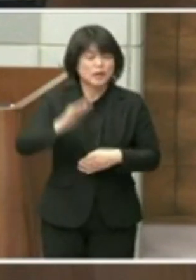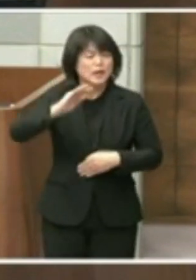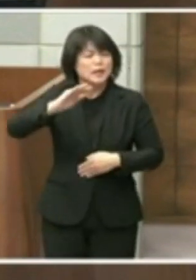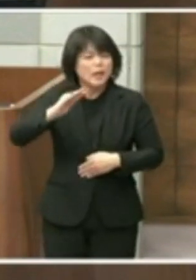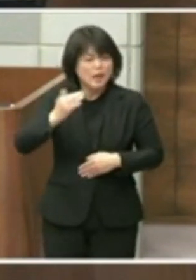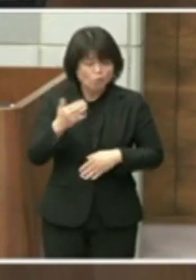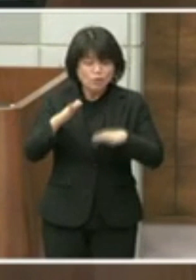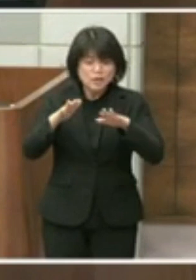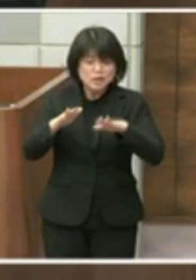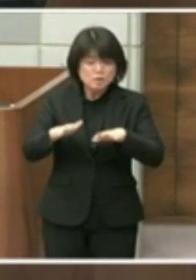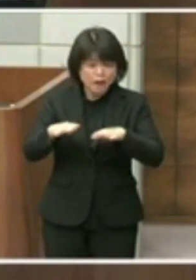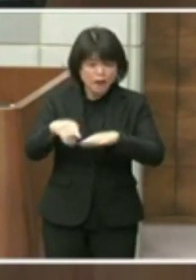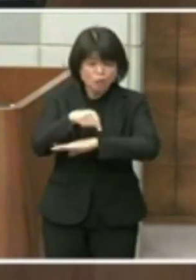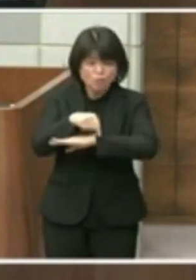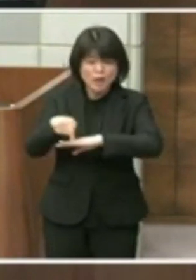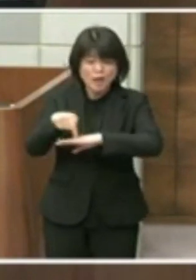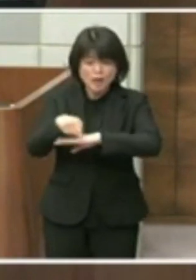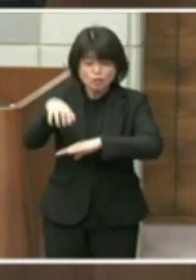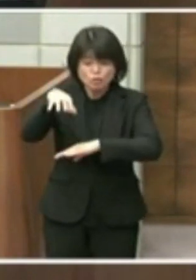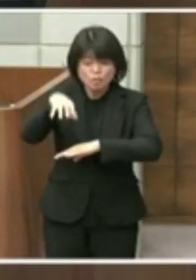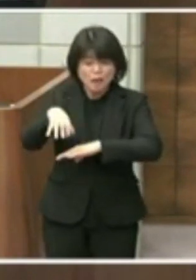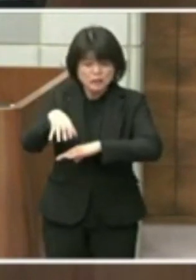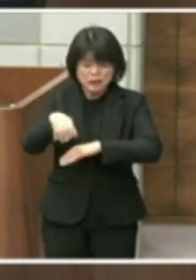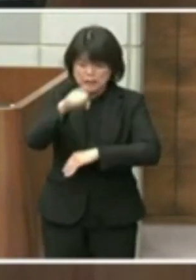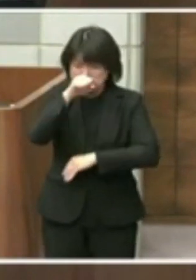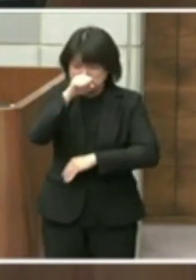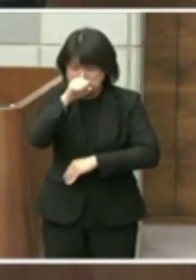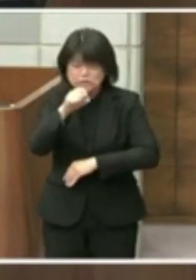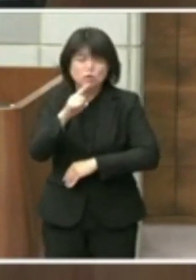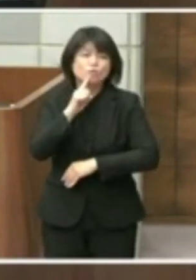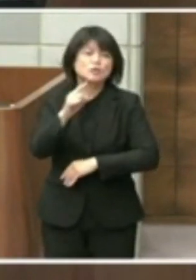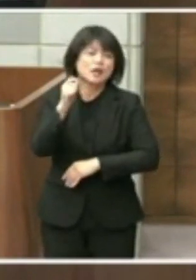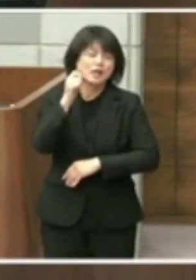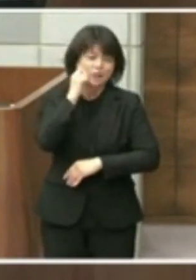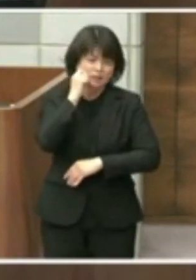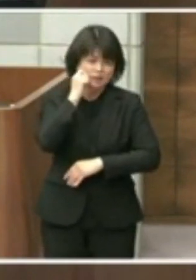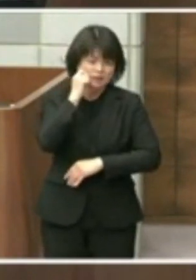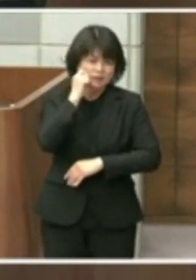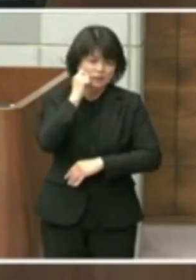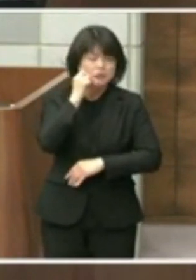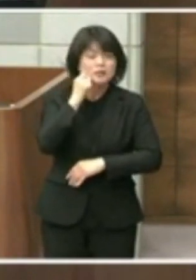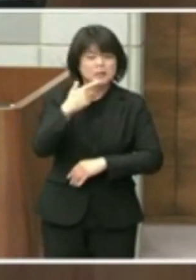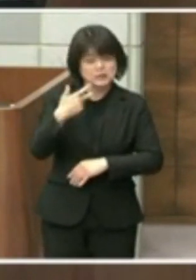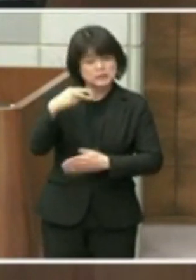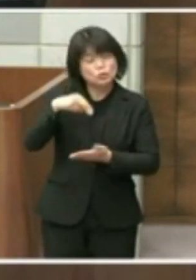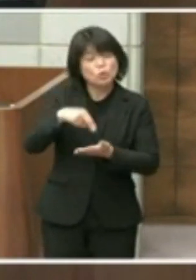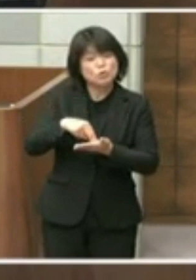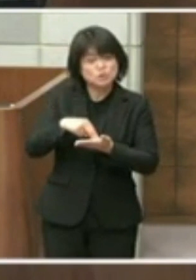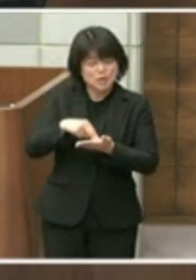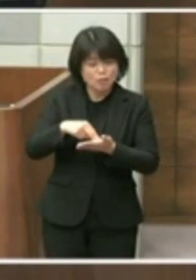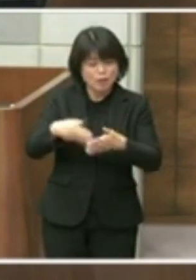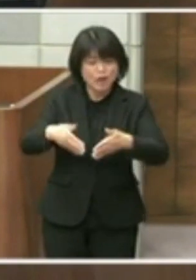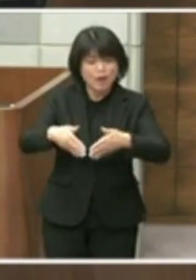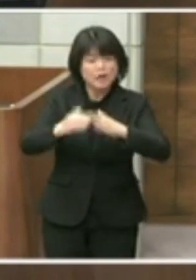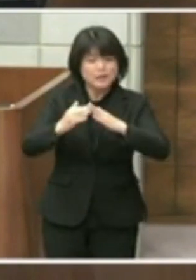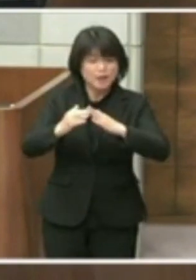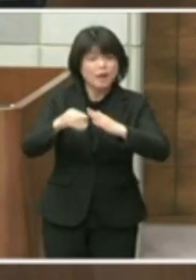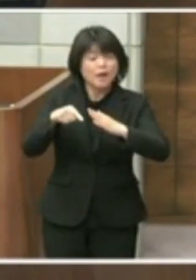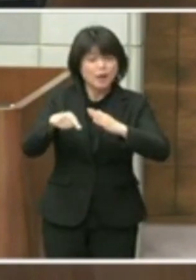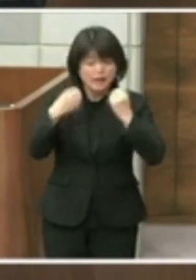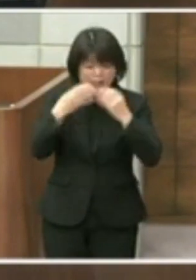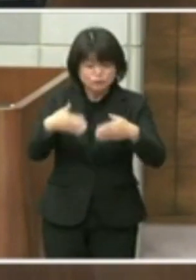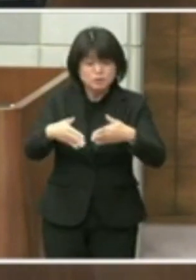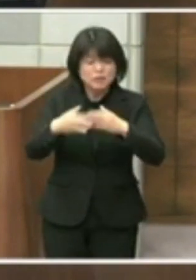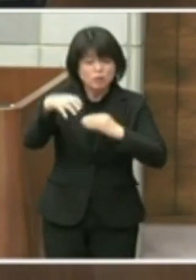現計画地がベストとも思いません。市は移転先の変更についてどのようにお考えでしょう